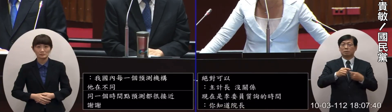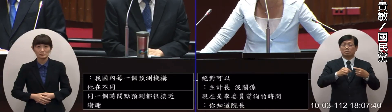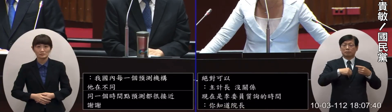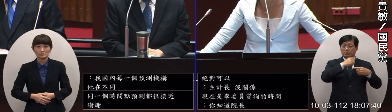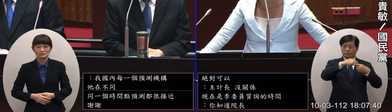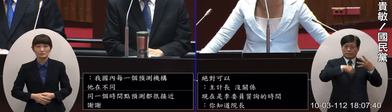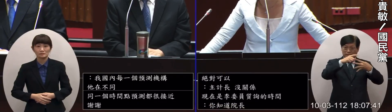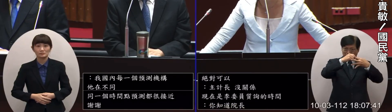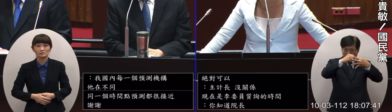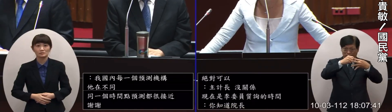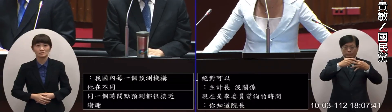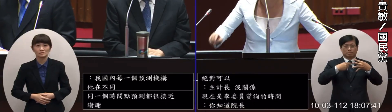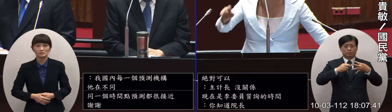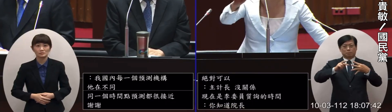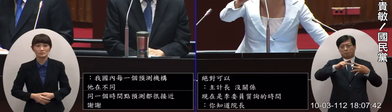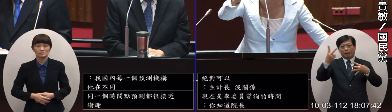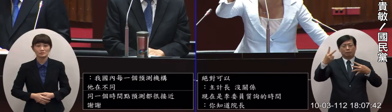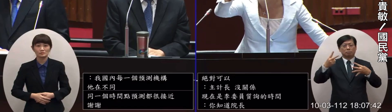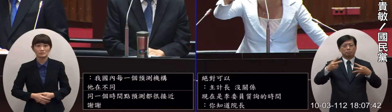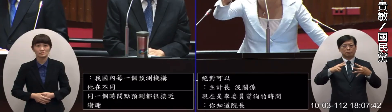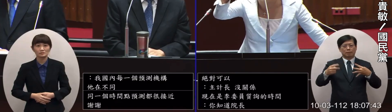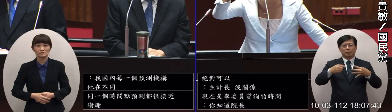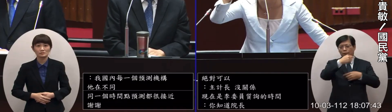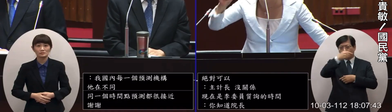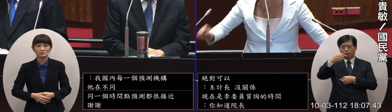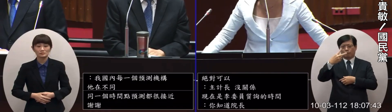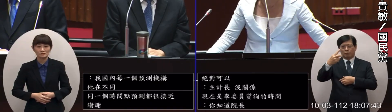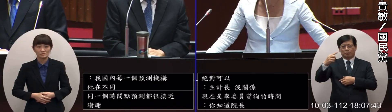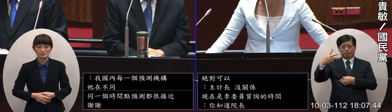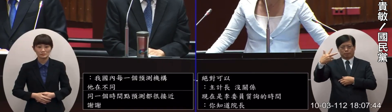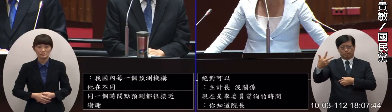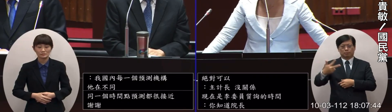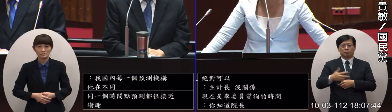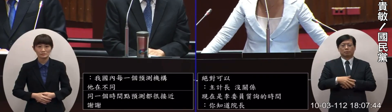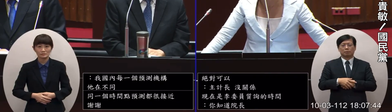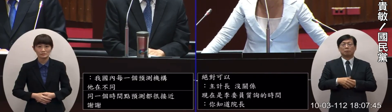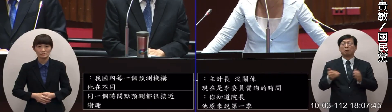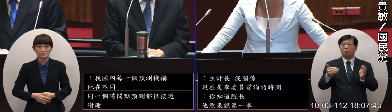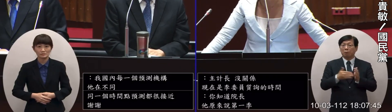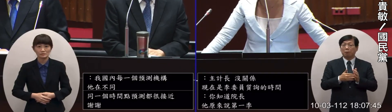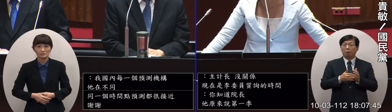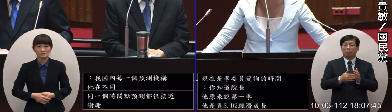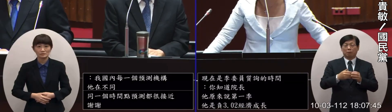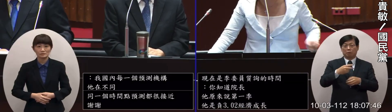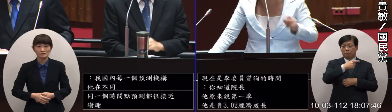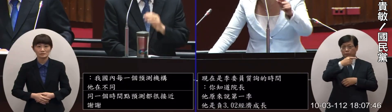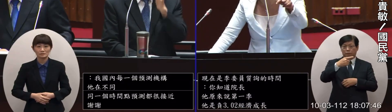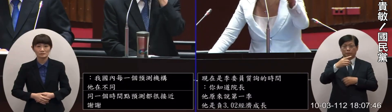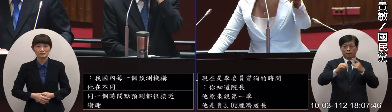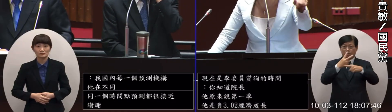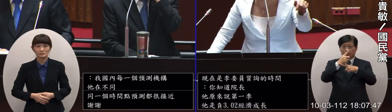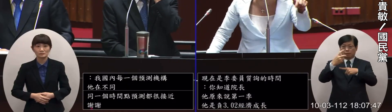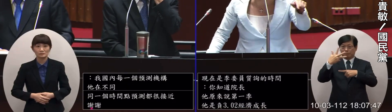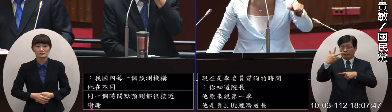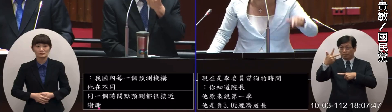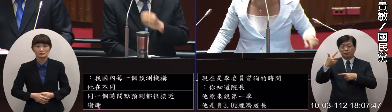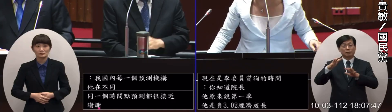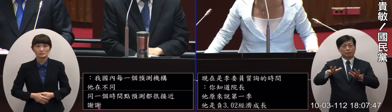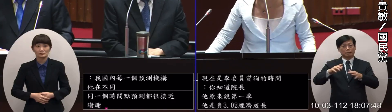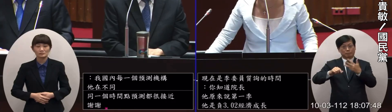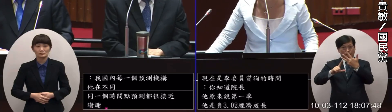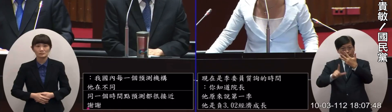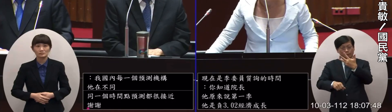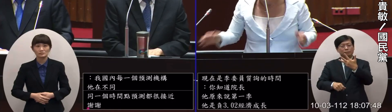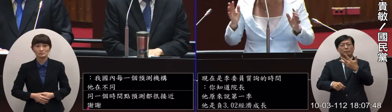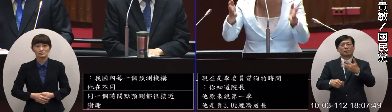的成长呢就改掉了，他把它改-2.87%，然后改了-2.87%之后呢，等到今年的八月